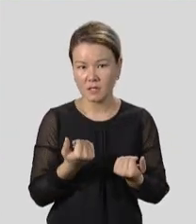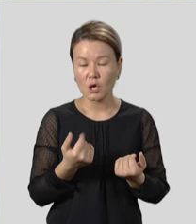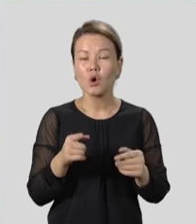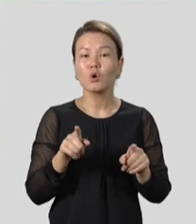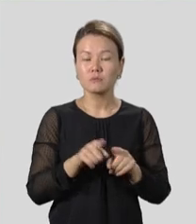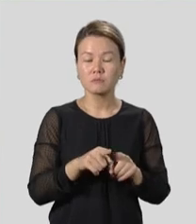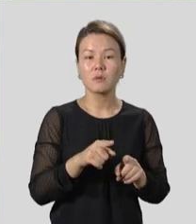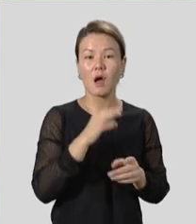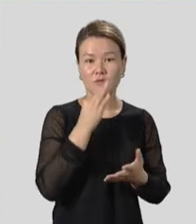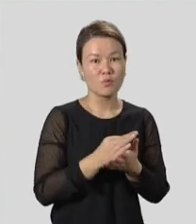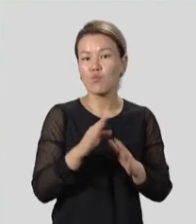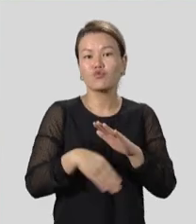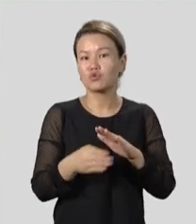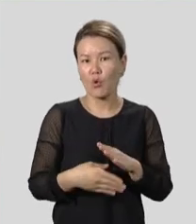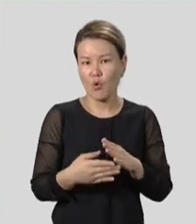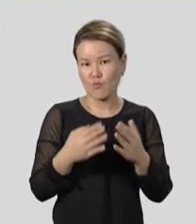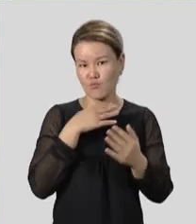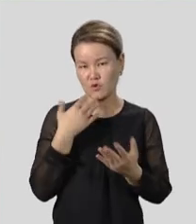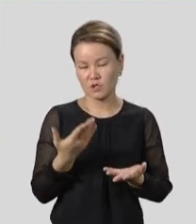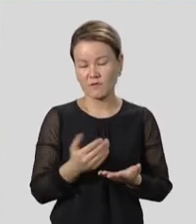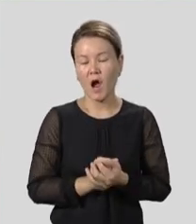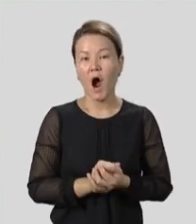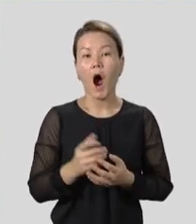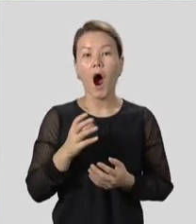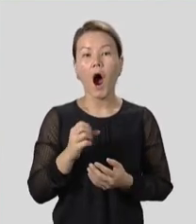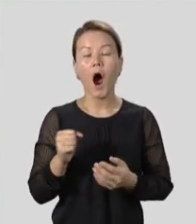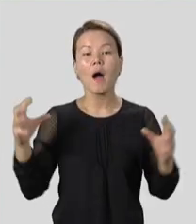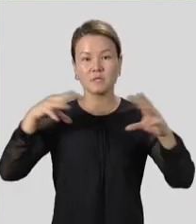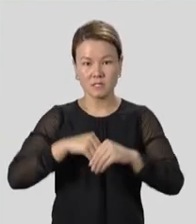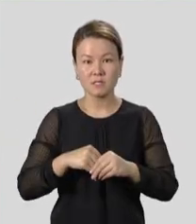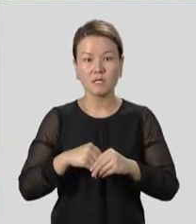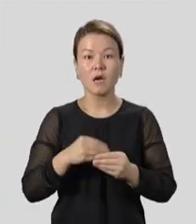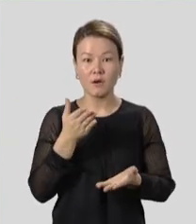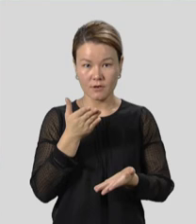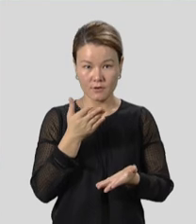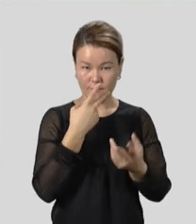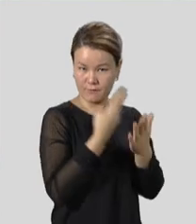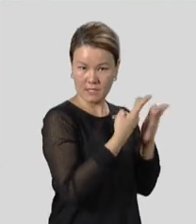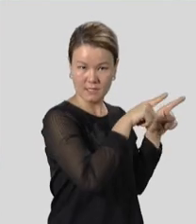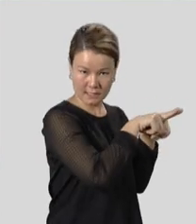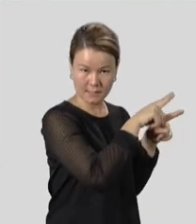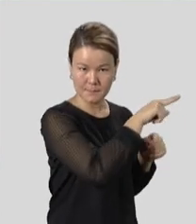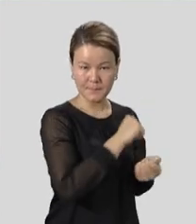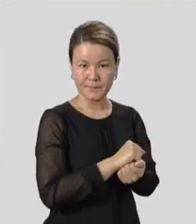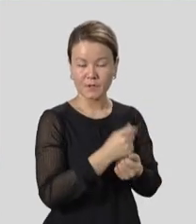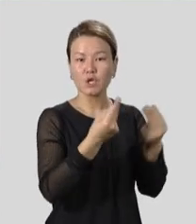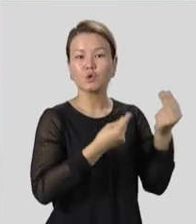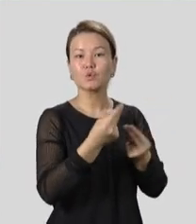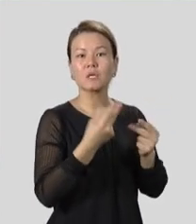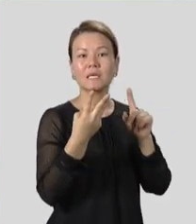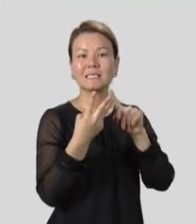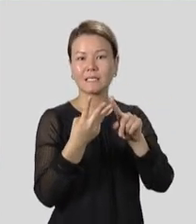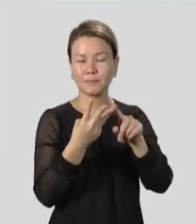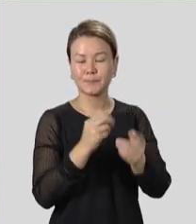ответ – пустое множество. А объединение множеств А и Б выглядит вот так. Рисунок